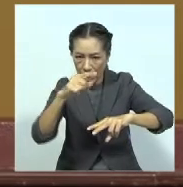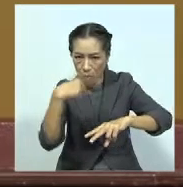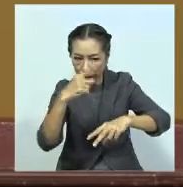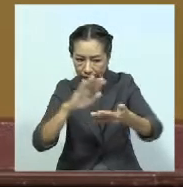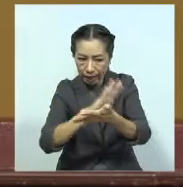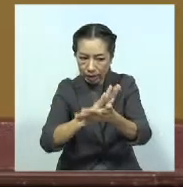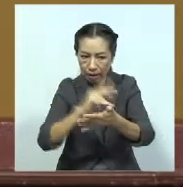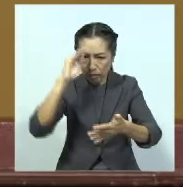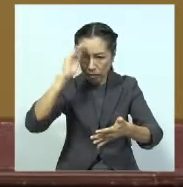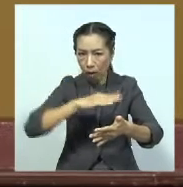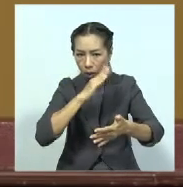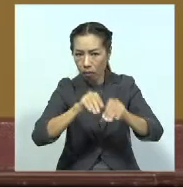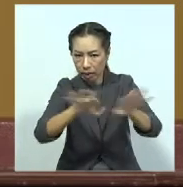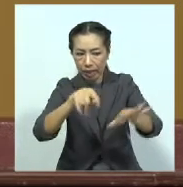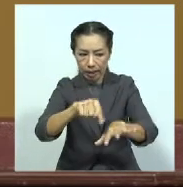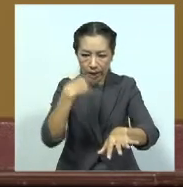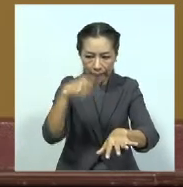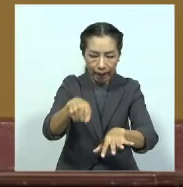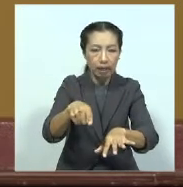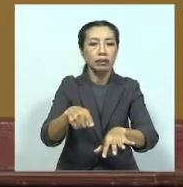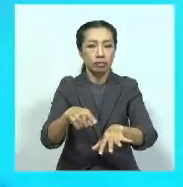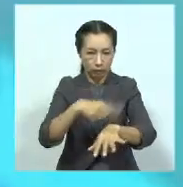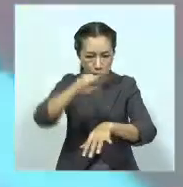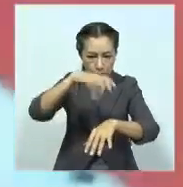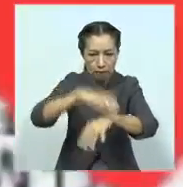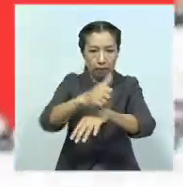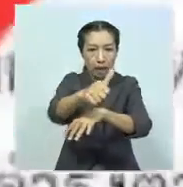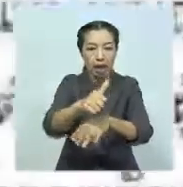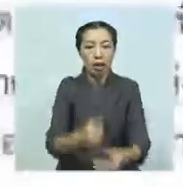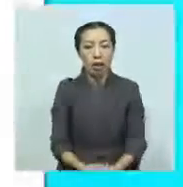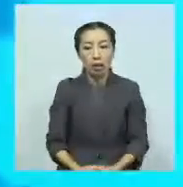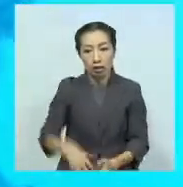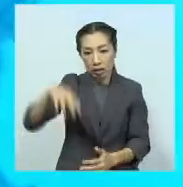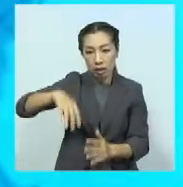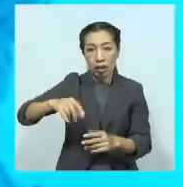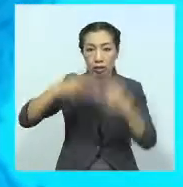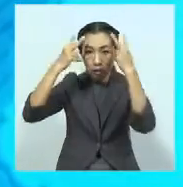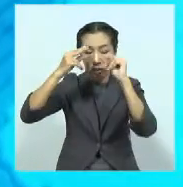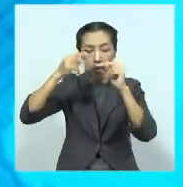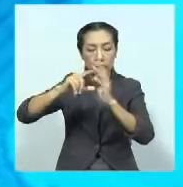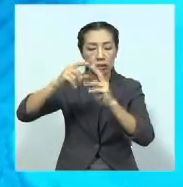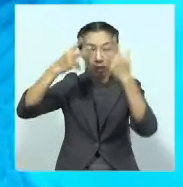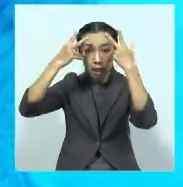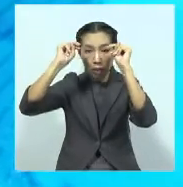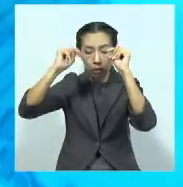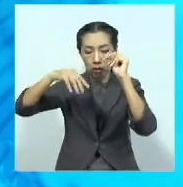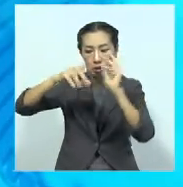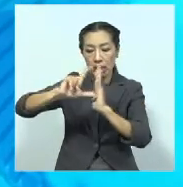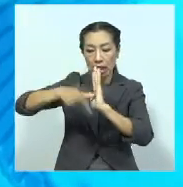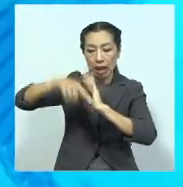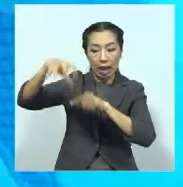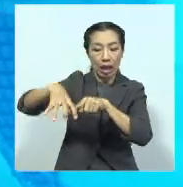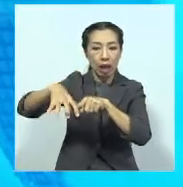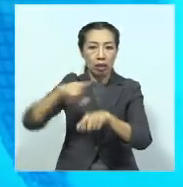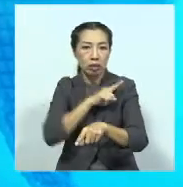เดียวกันได้มอบหมายให้หน่วยงานที่ได้รับผลกระทบนะคะเช่นสำนักเลขาธิการนายกรัฐมนตรีที่กำกับดูแลหน่วยง